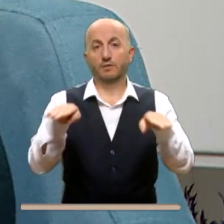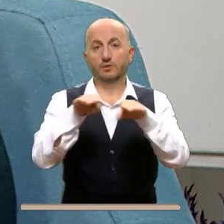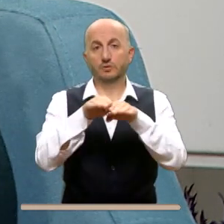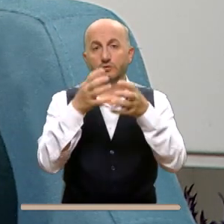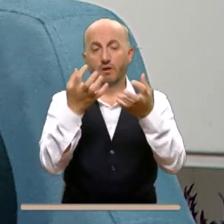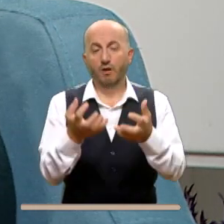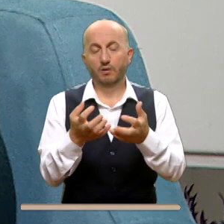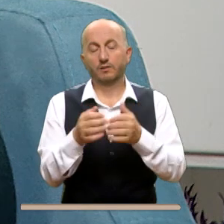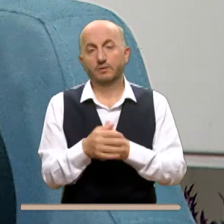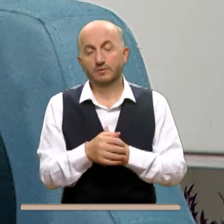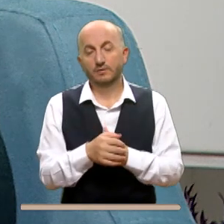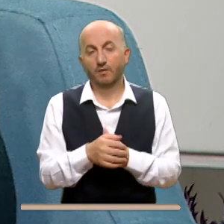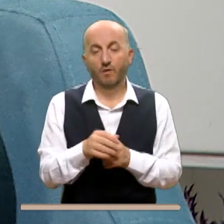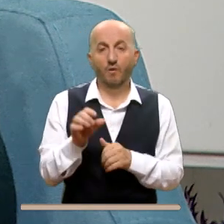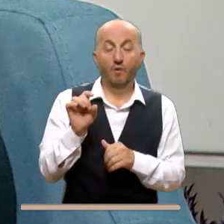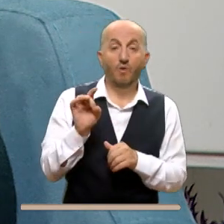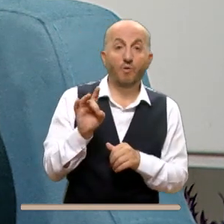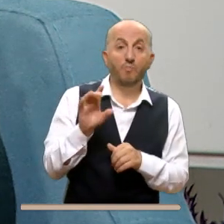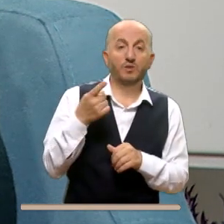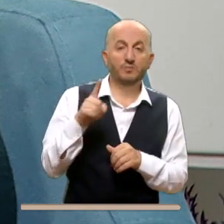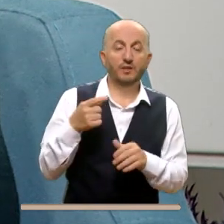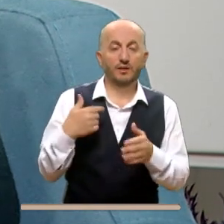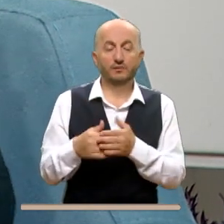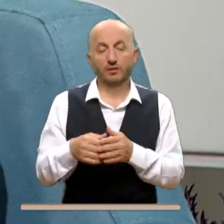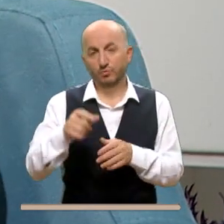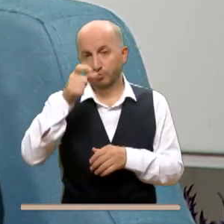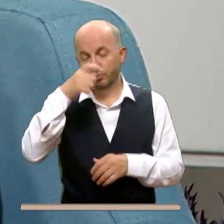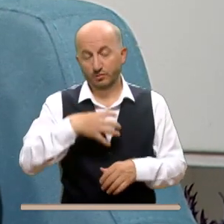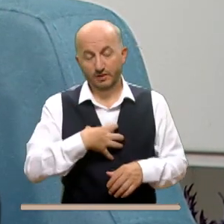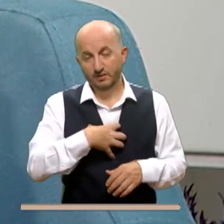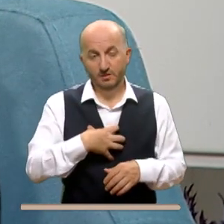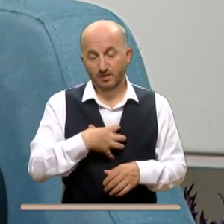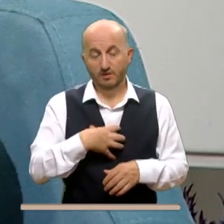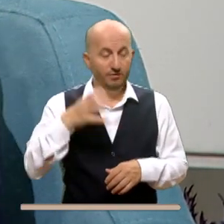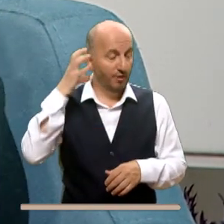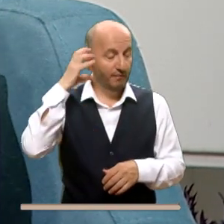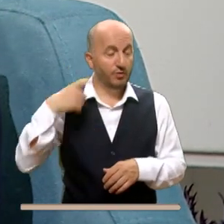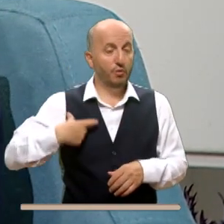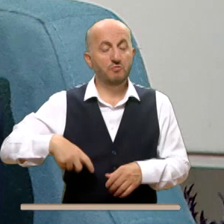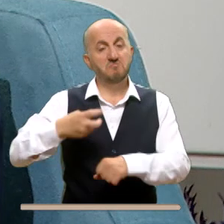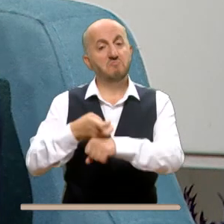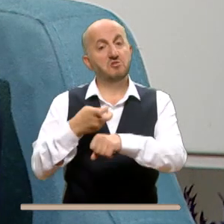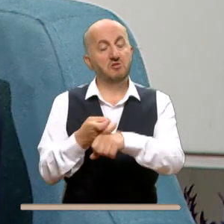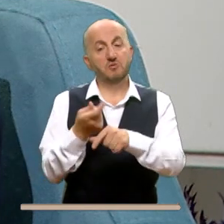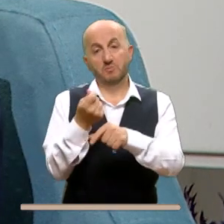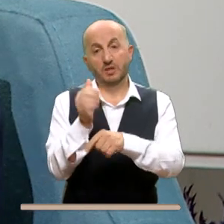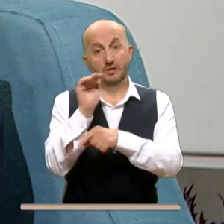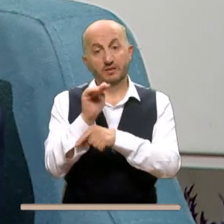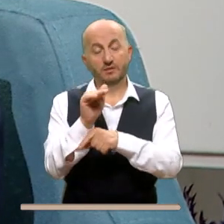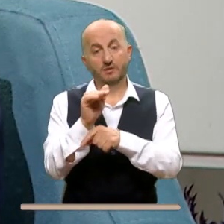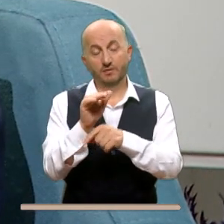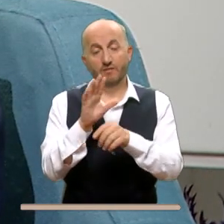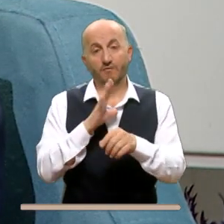kadar Türkiye Diyanet Vakfı'nın özel başarı bursları söz konusu. Ben burada Diyanet